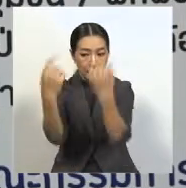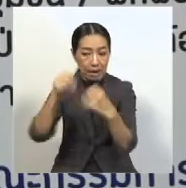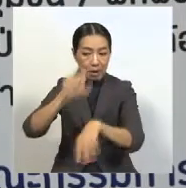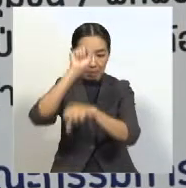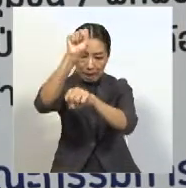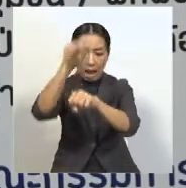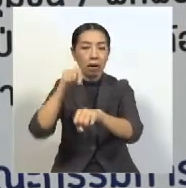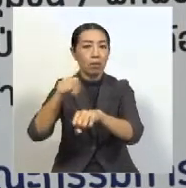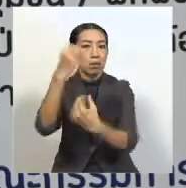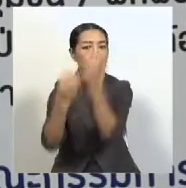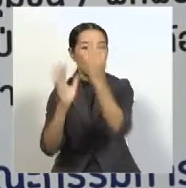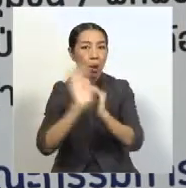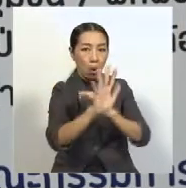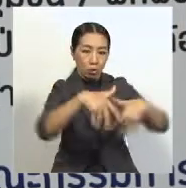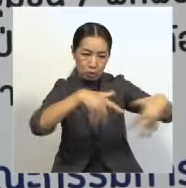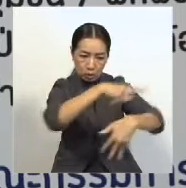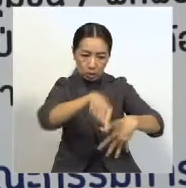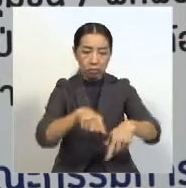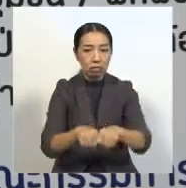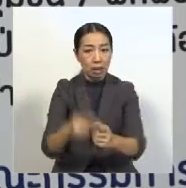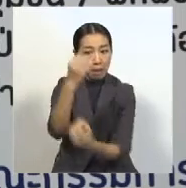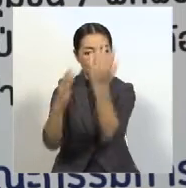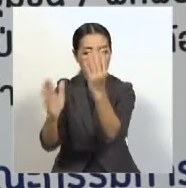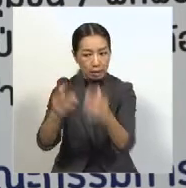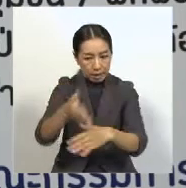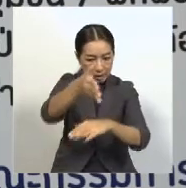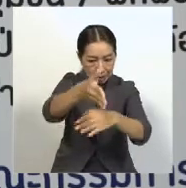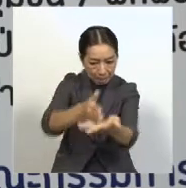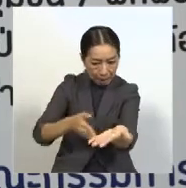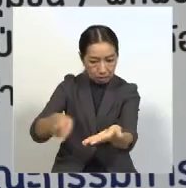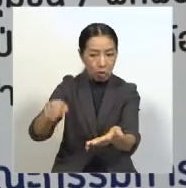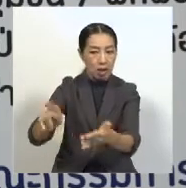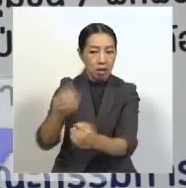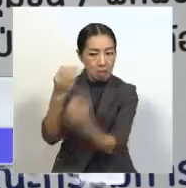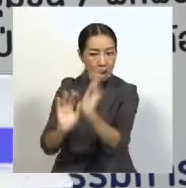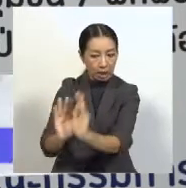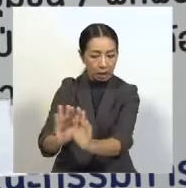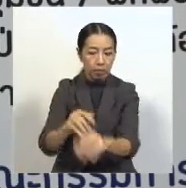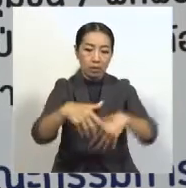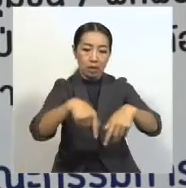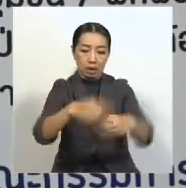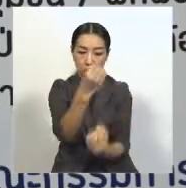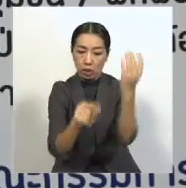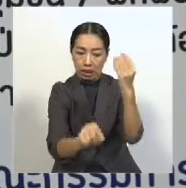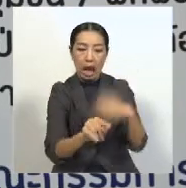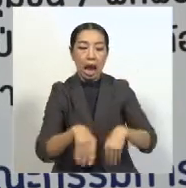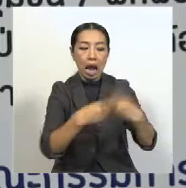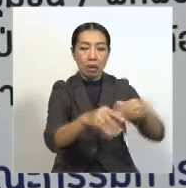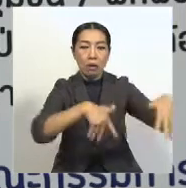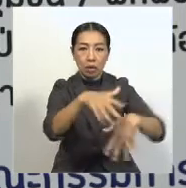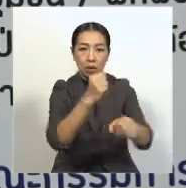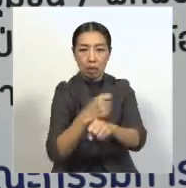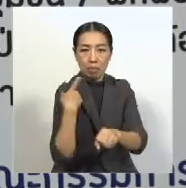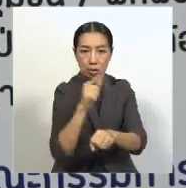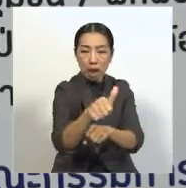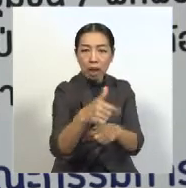แบ่งพื้นที่เป็นพื้นที่อนุรักษ์กับพื้นที่ใช้ประโยชน์เนี่ยจะอนุรักษ์ยังไงจะใช้ประโยชน์ยังไงใช้ประโยชน์ในข